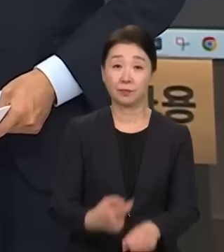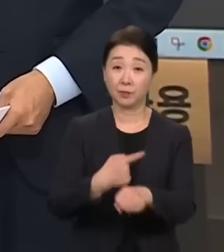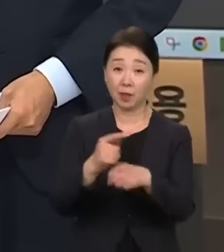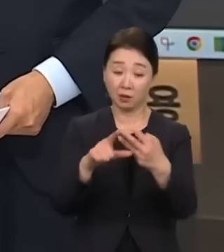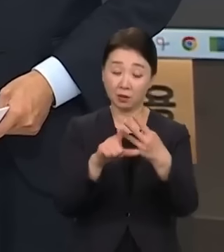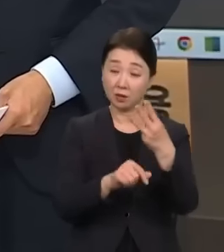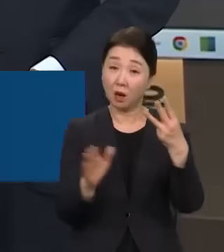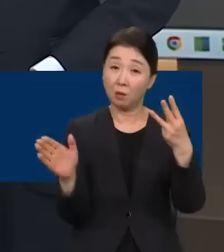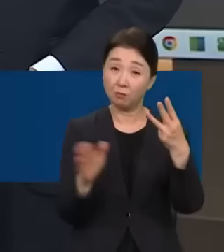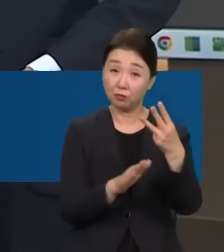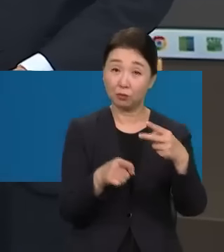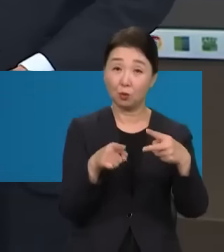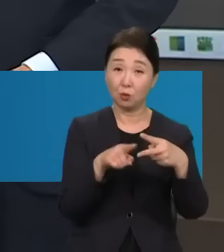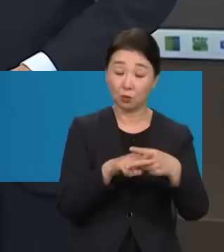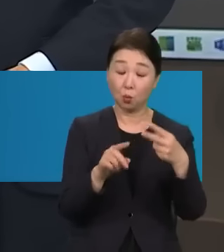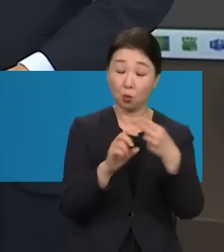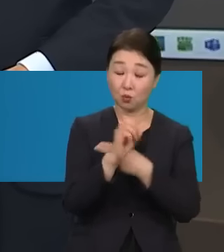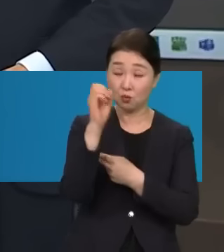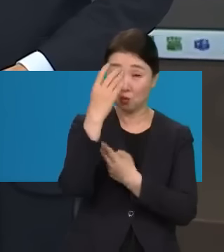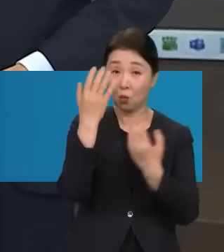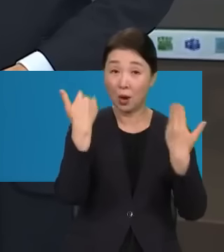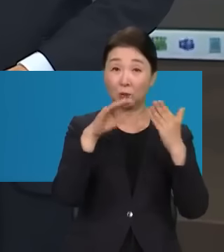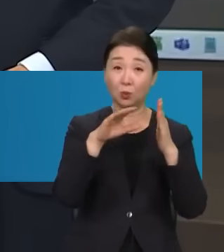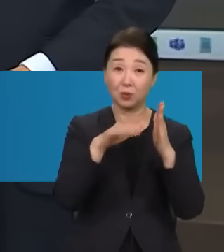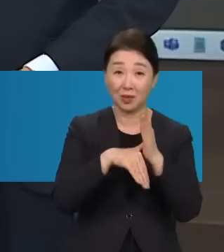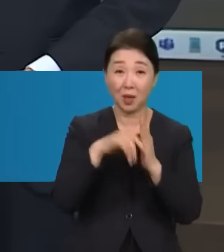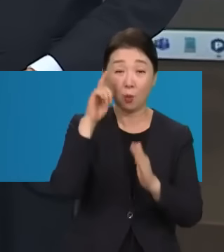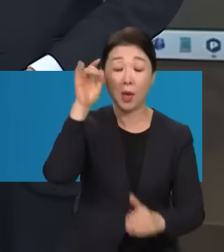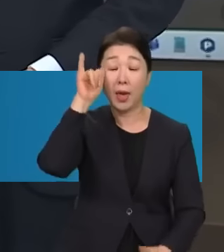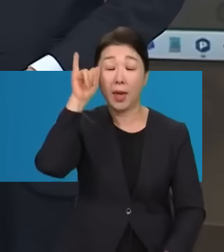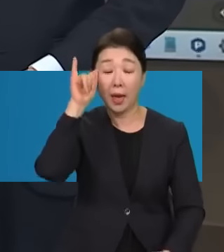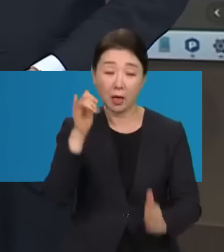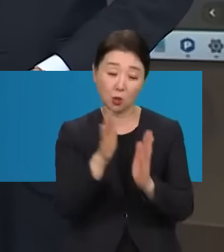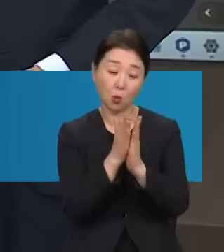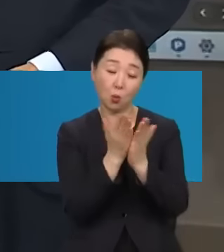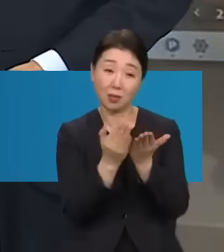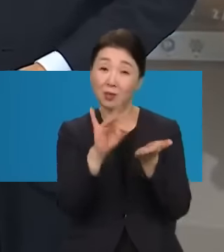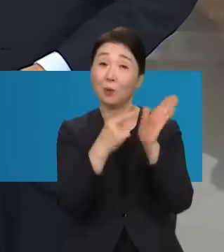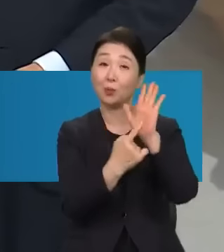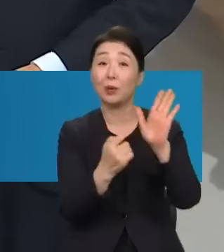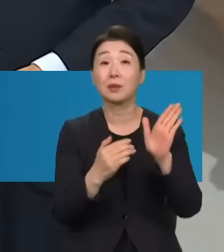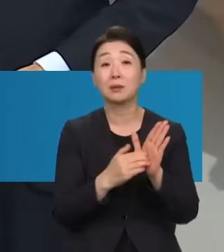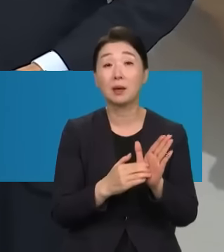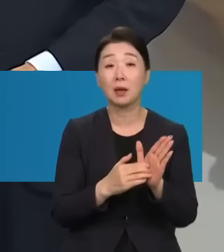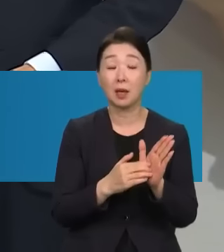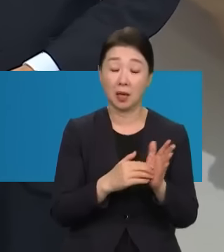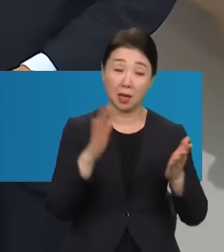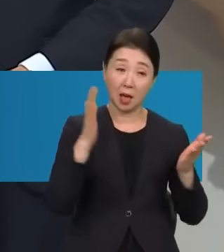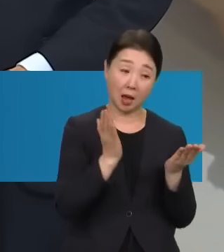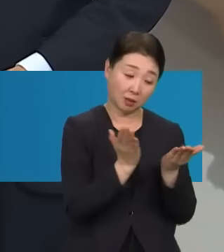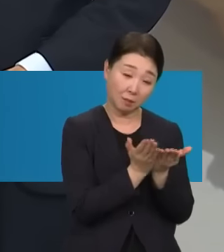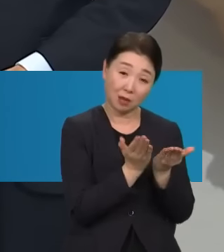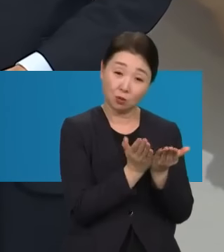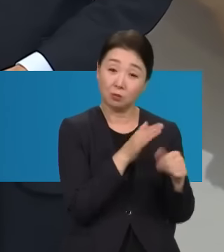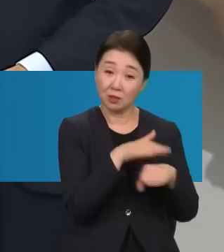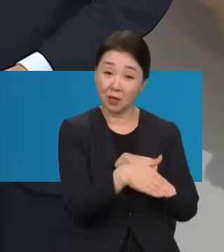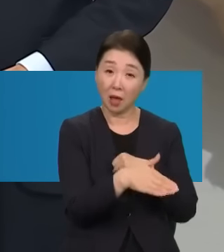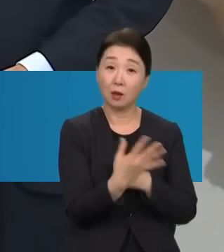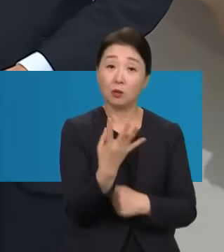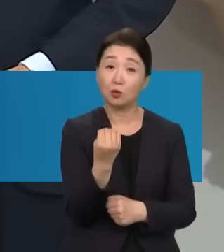내년 3월부터 초중고교에 도입되는 인공지능 AI 교과서가 처음 공개됐습니다. 학생 맞춤형으로 수학